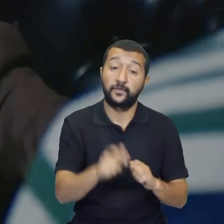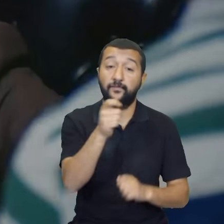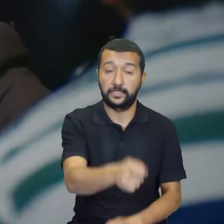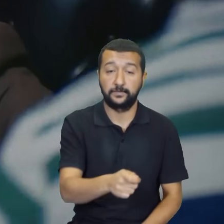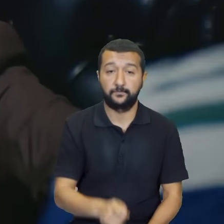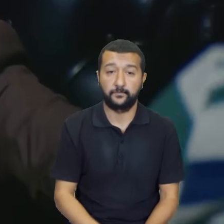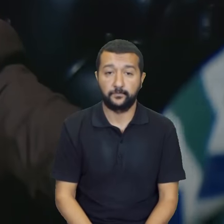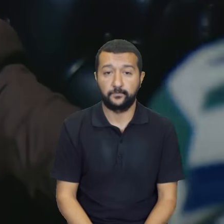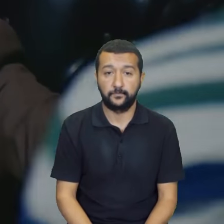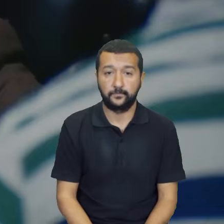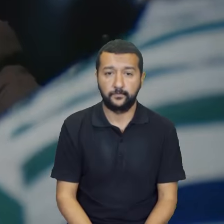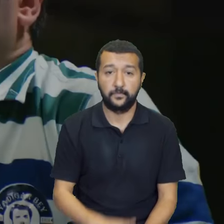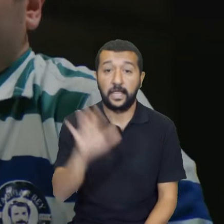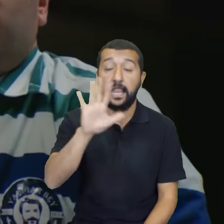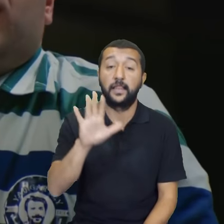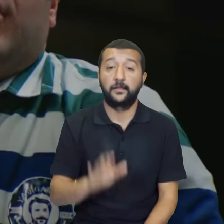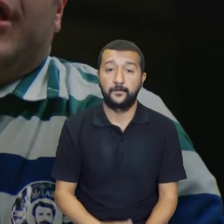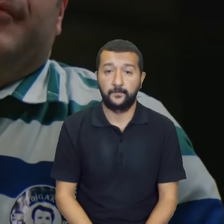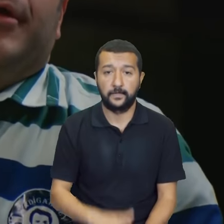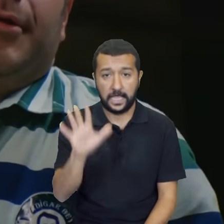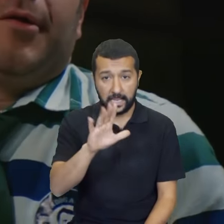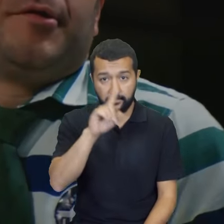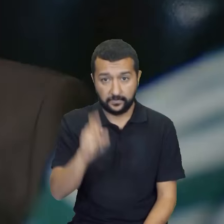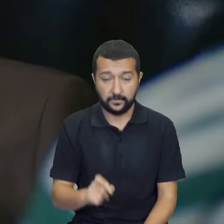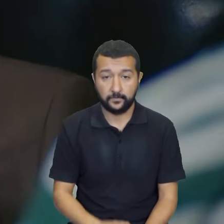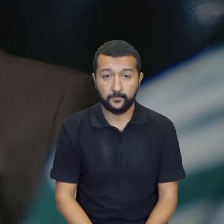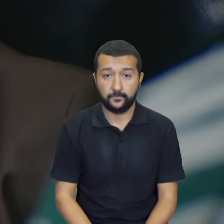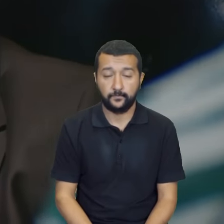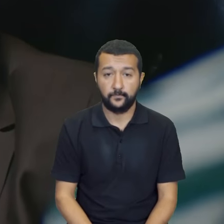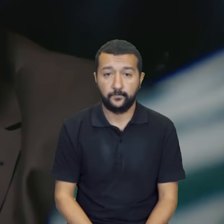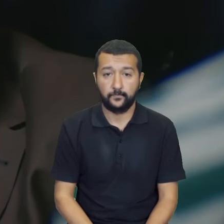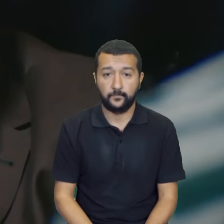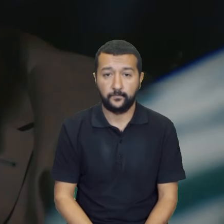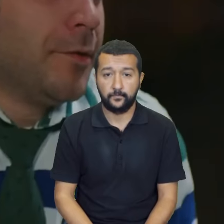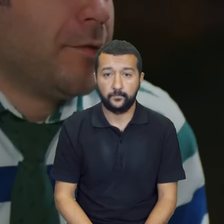veririm. 50. 50 mi?